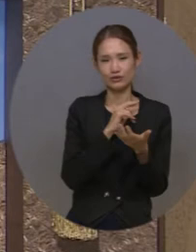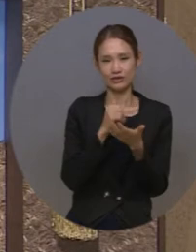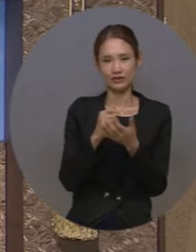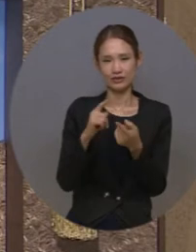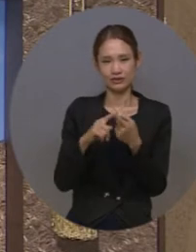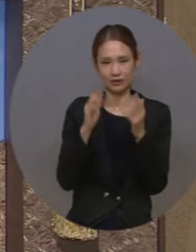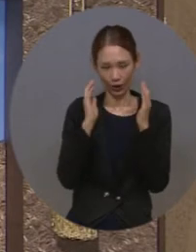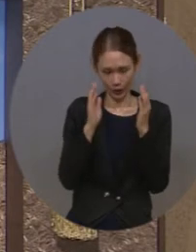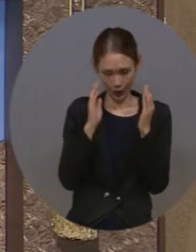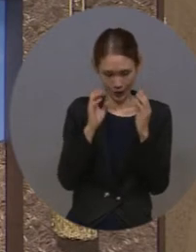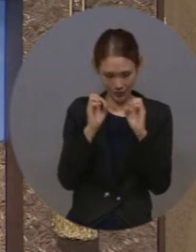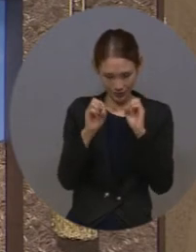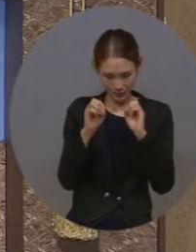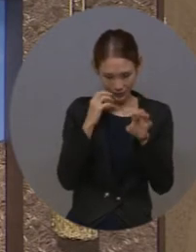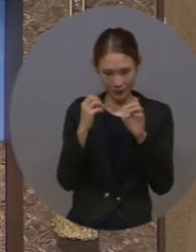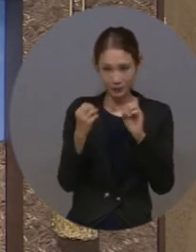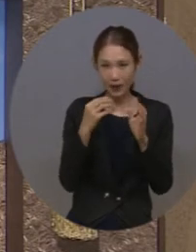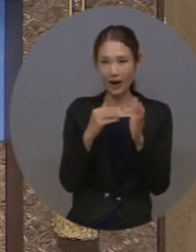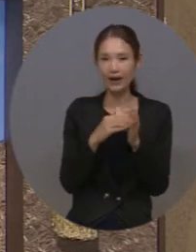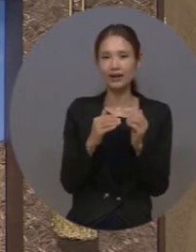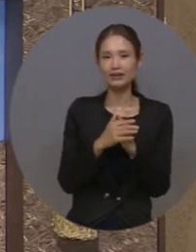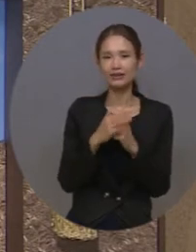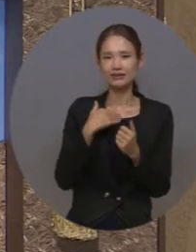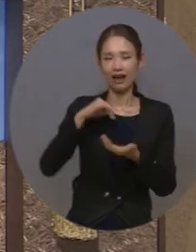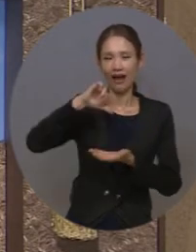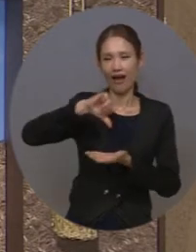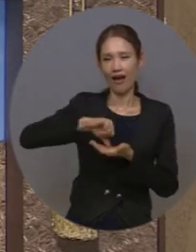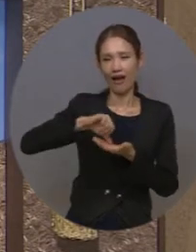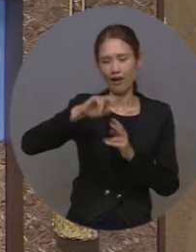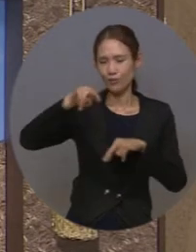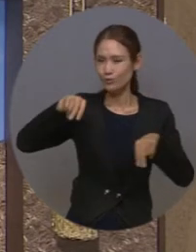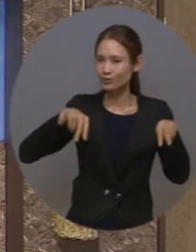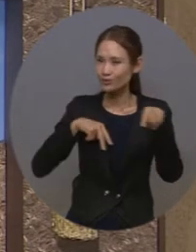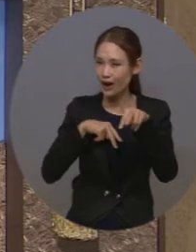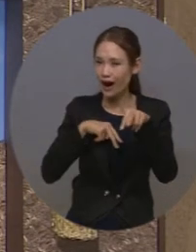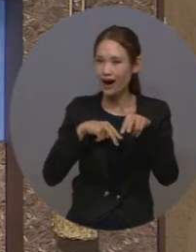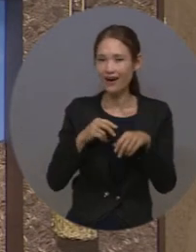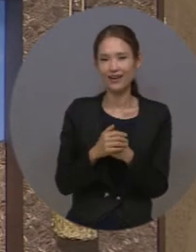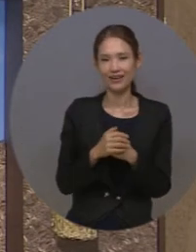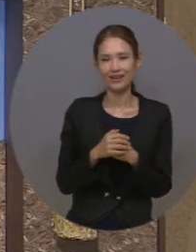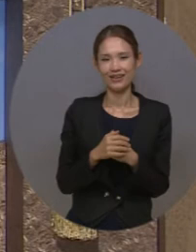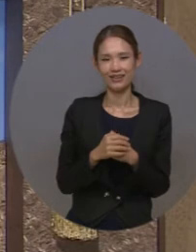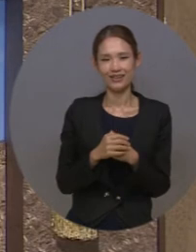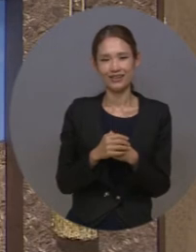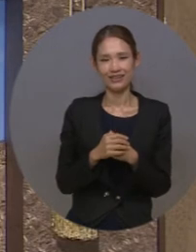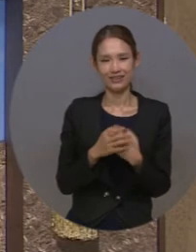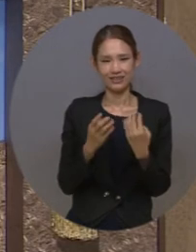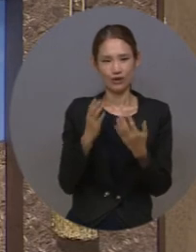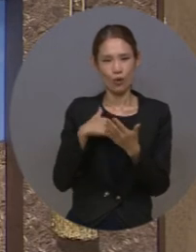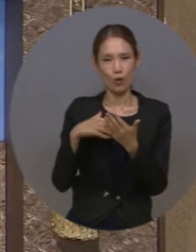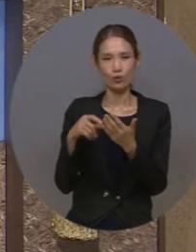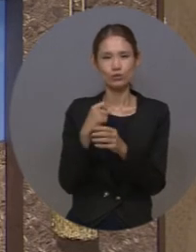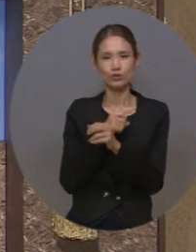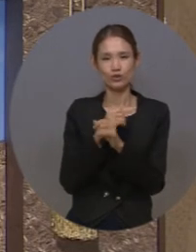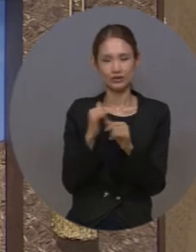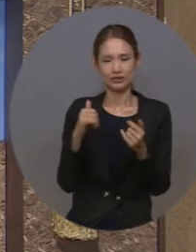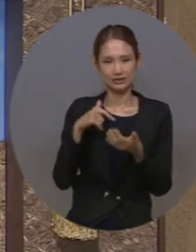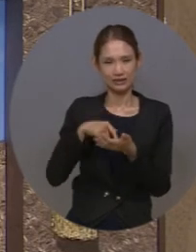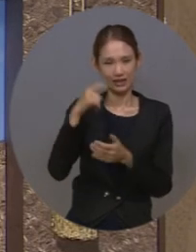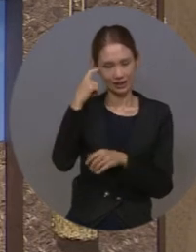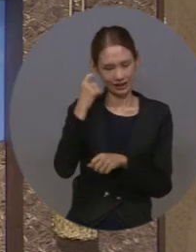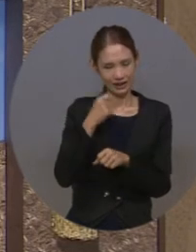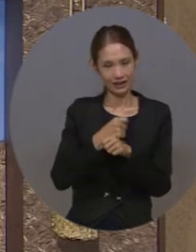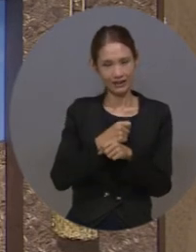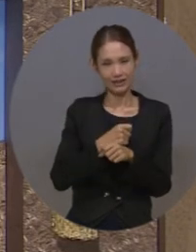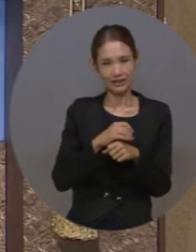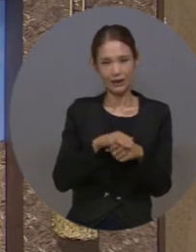공부해가지고 답변하고 의원님들을 그랬는데, 제가 이제 거꾸로 되다 보니까, 이제 많이 이제 공무원들 입장도 생각을 하고요. 또